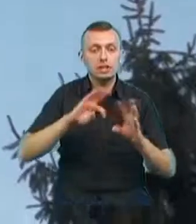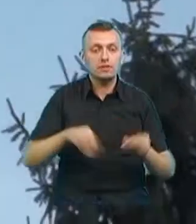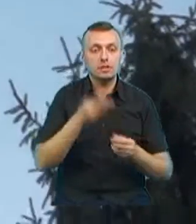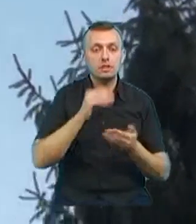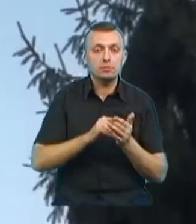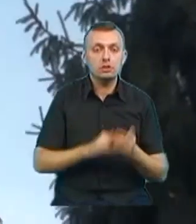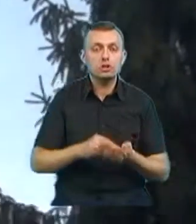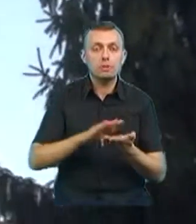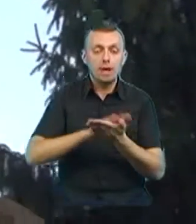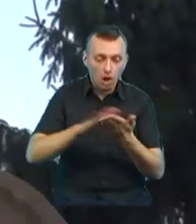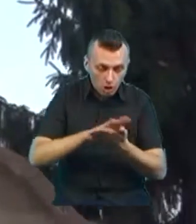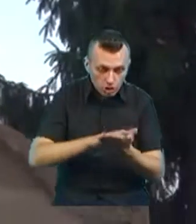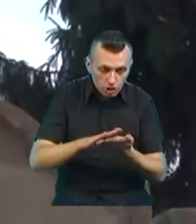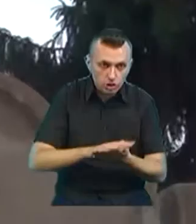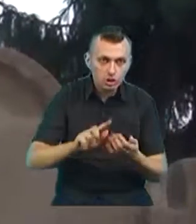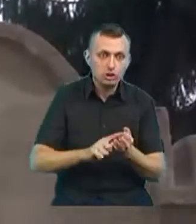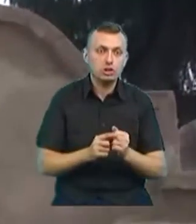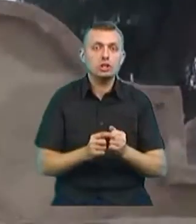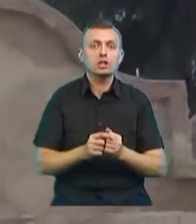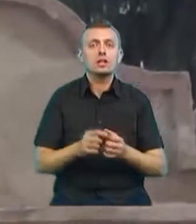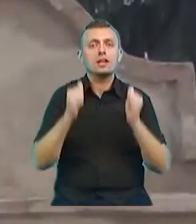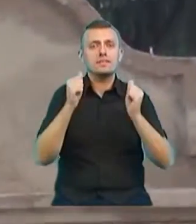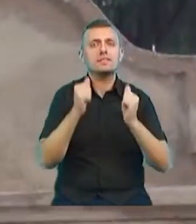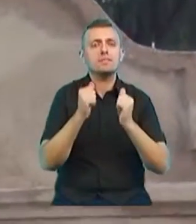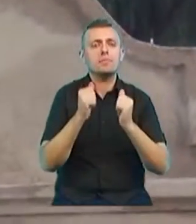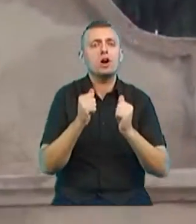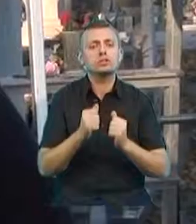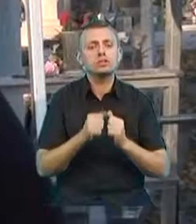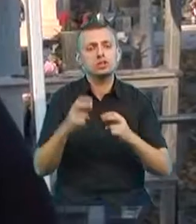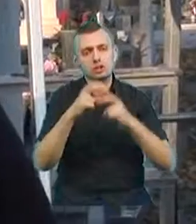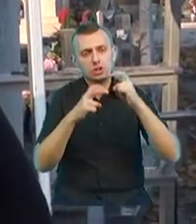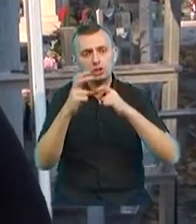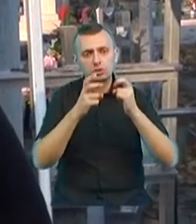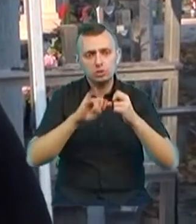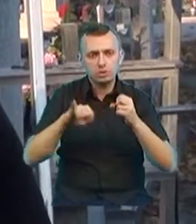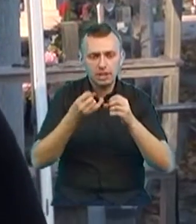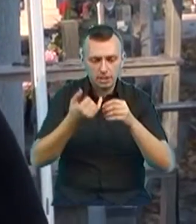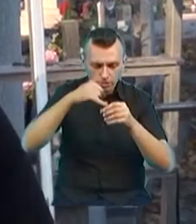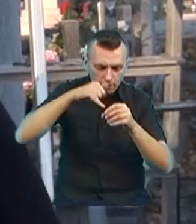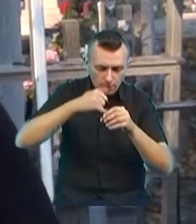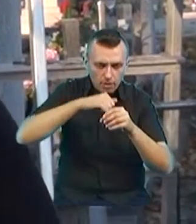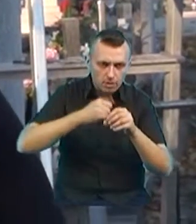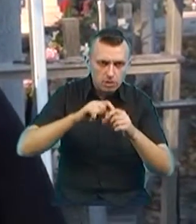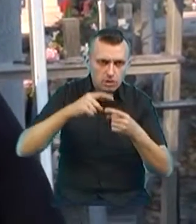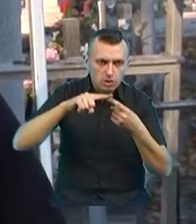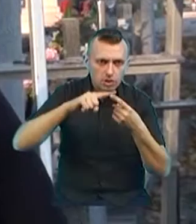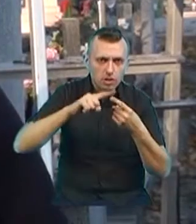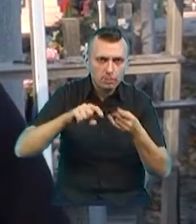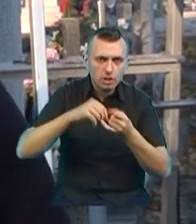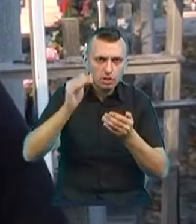wymagają cierpliwości i dokładności. Polegają przede wszystkim na oczyszczeniu, na wzmocnieniu